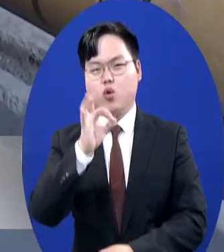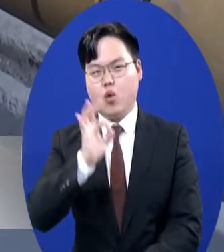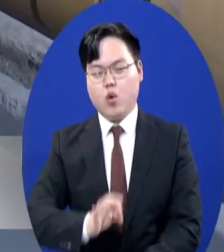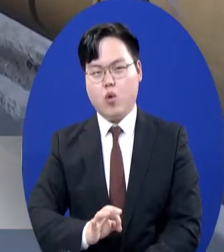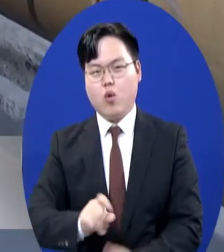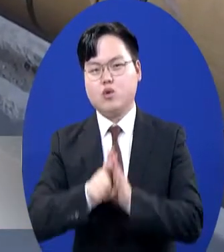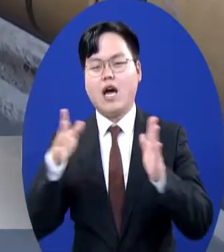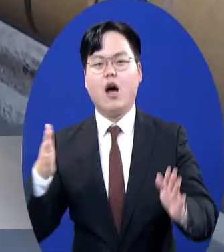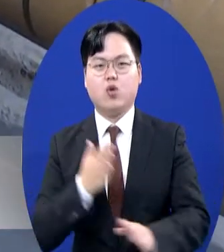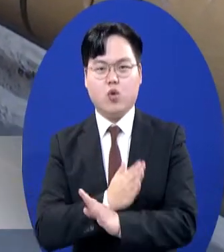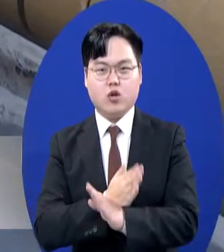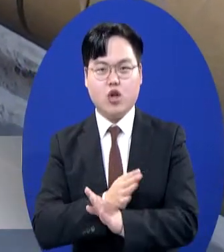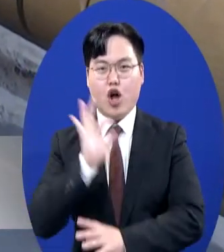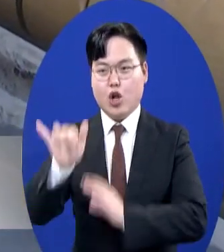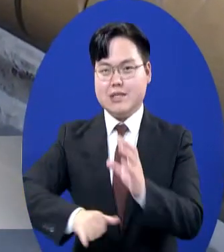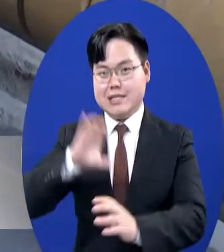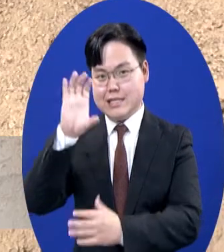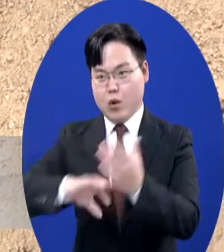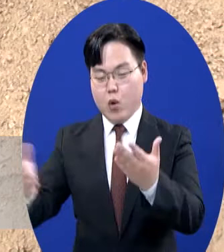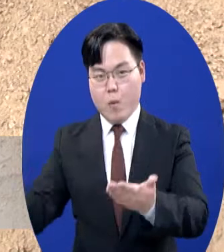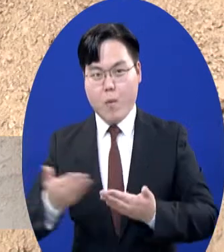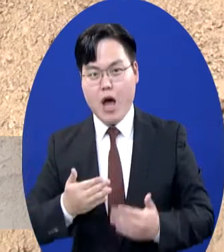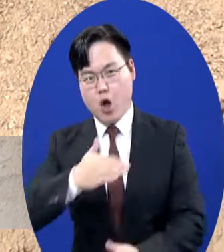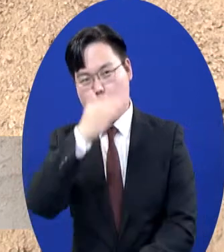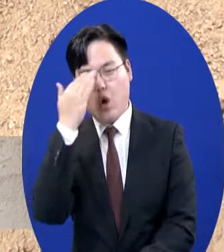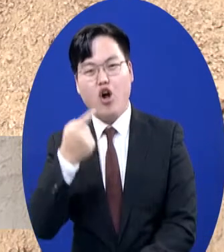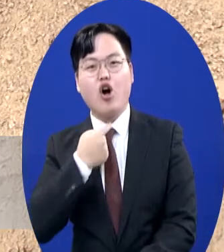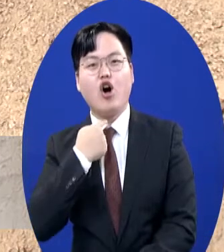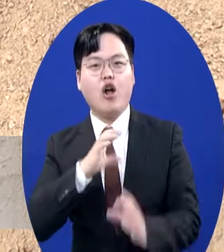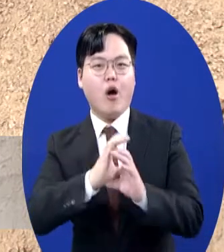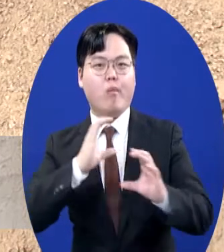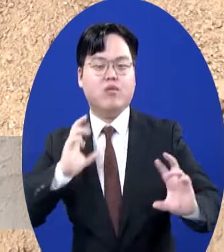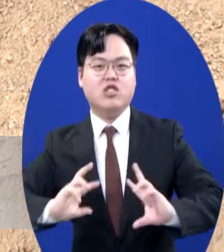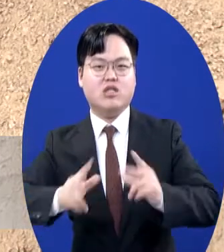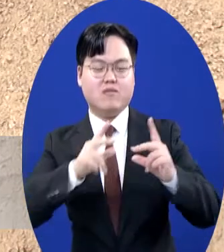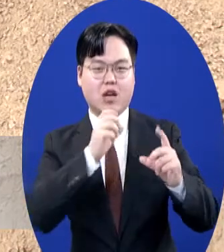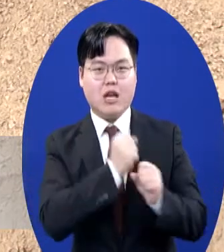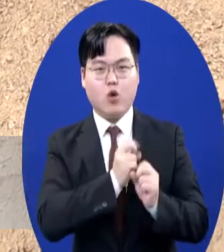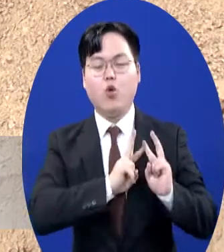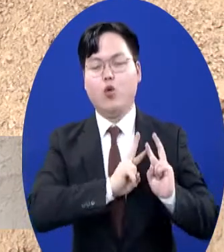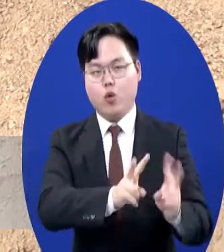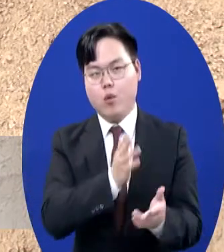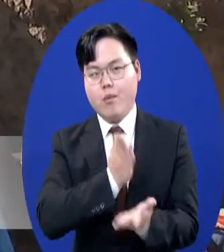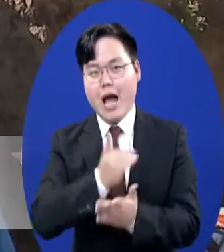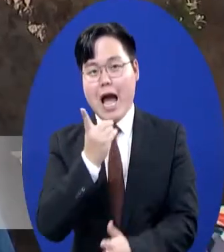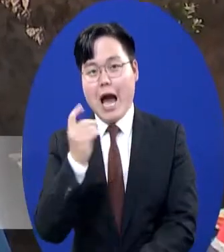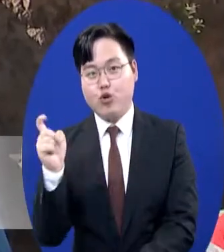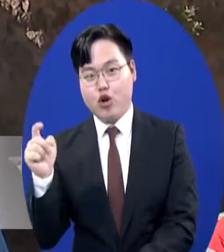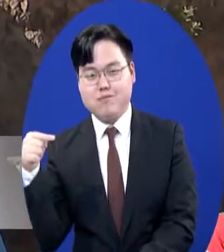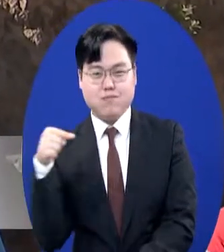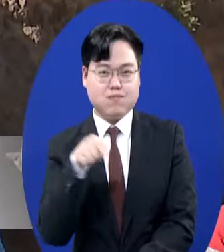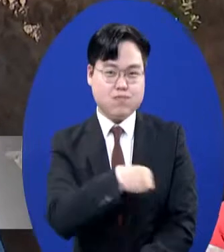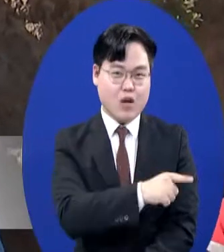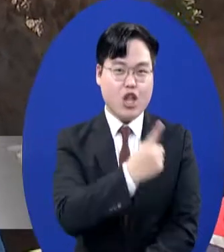Тиймээс улсын төсөв болон олон улсын санхүүжилтээр долооны шугам сүлжээг шинчлэх ажил үргэлжилсээр байна юм а. Энэ 10 дугаар орц 1 дугаар орц хүртэлх шугам